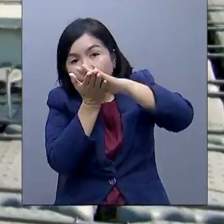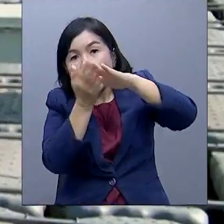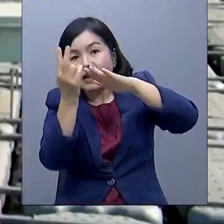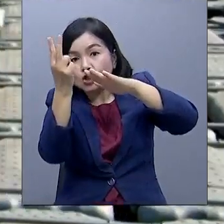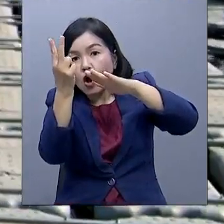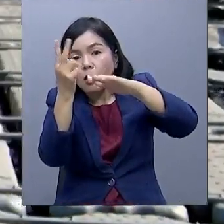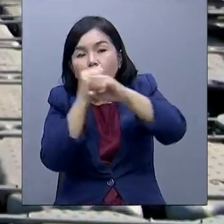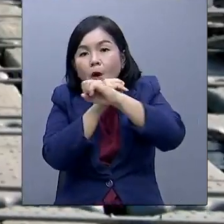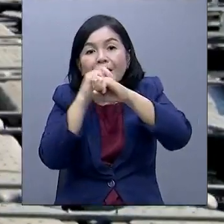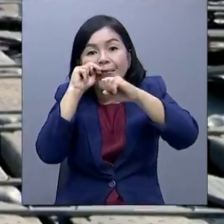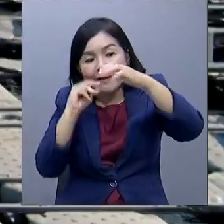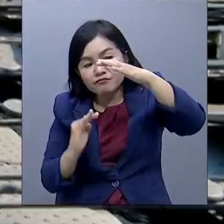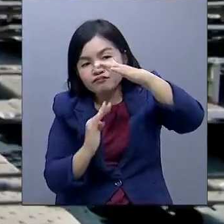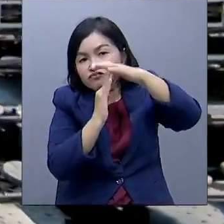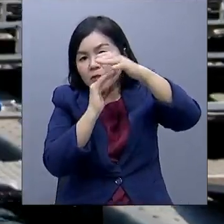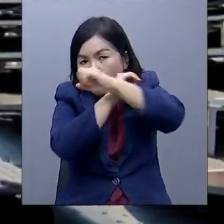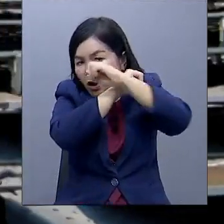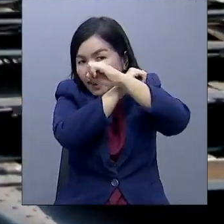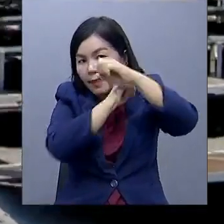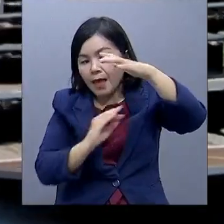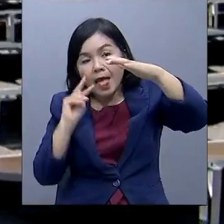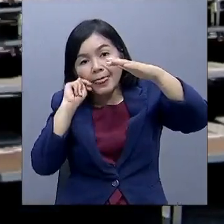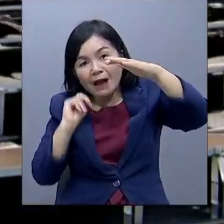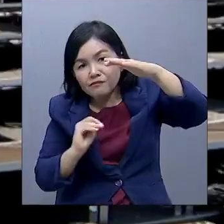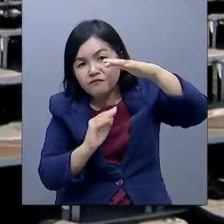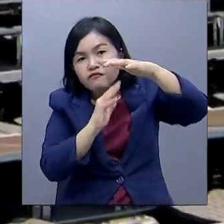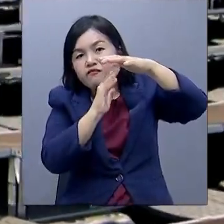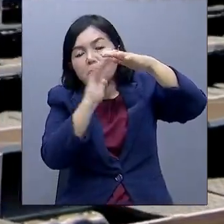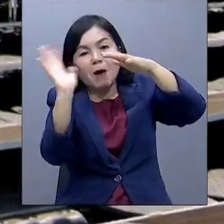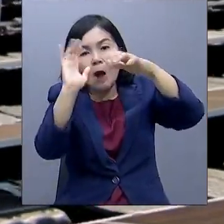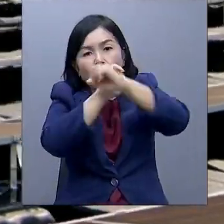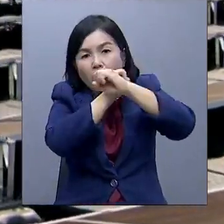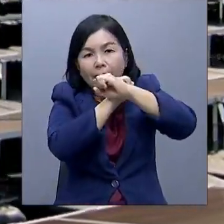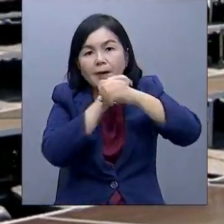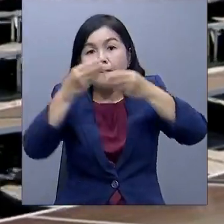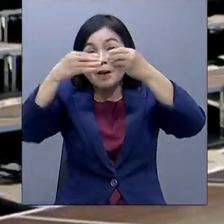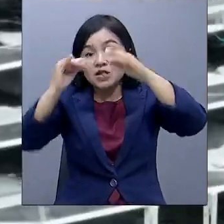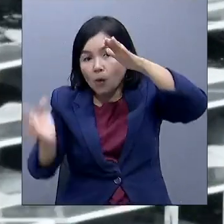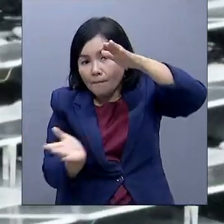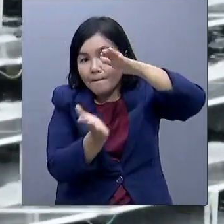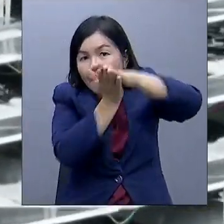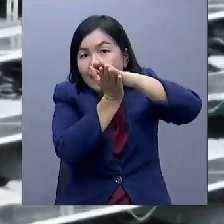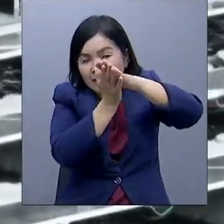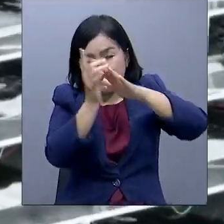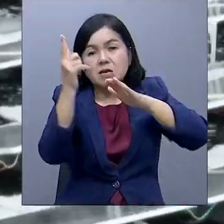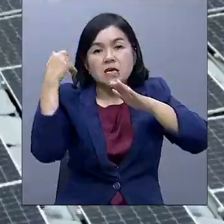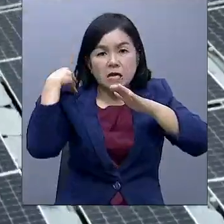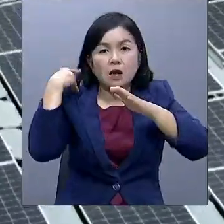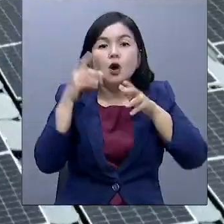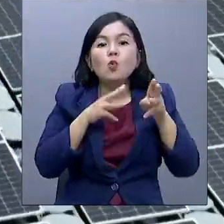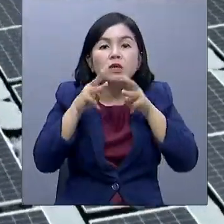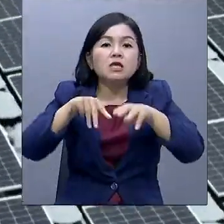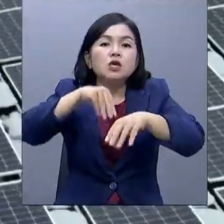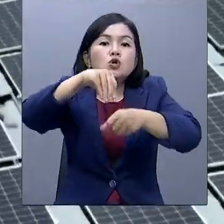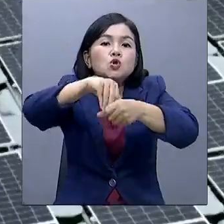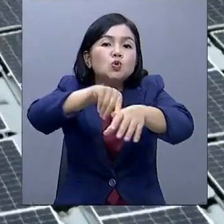ชื้นที่จะเข้ามาภายในใต้แผงซึ่งอาจจะมีพวกอุปกรณ์อิเล็กทรอนิกส์ต่างๆนะครับเพราะฉะนั้นก็ทำให้อายุการใช้งานเนี่ยมี